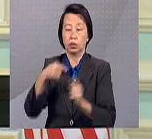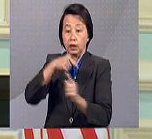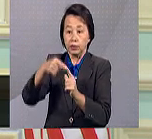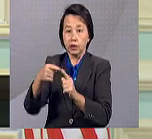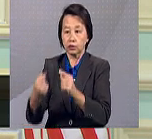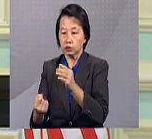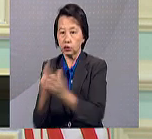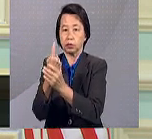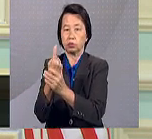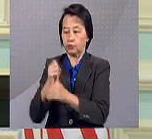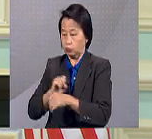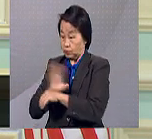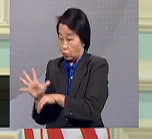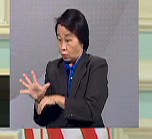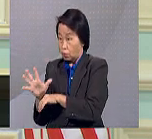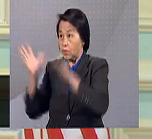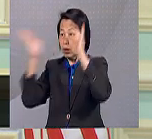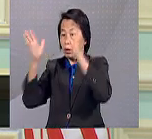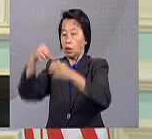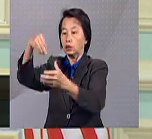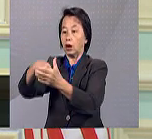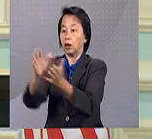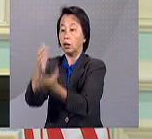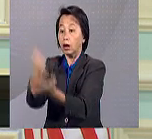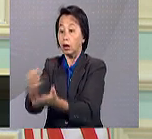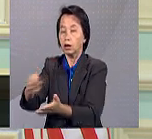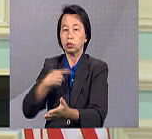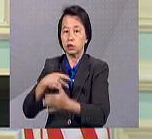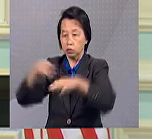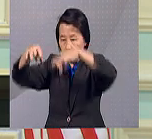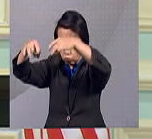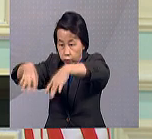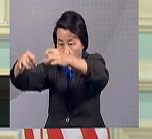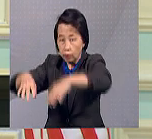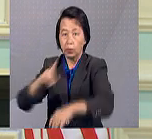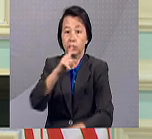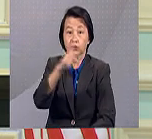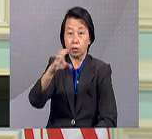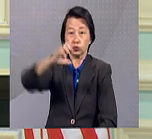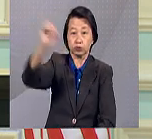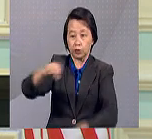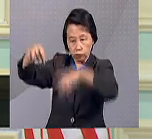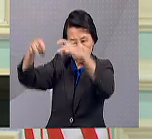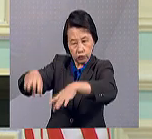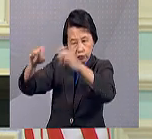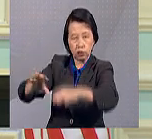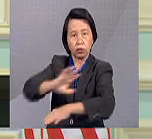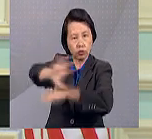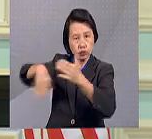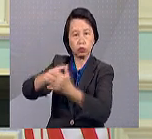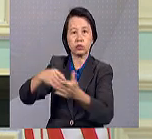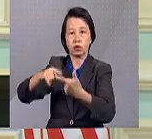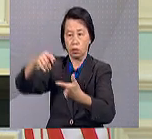apabila timbul isu COVID positif di dalam depo, kita buat saringan 100% parti